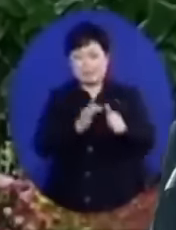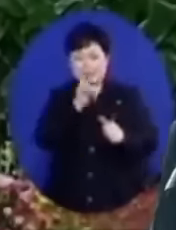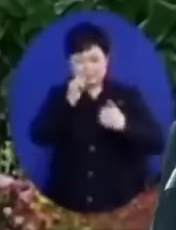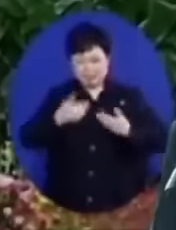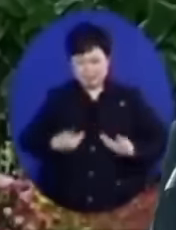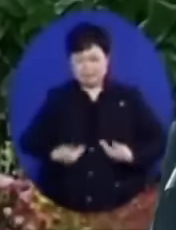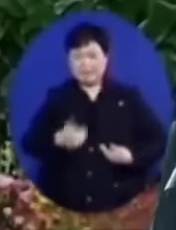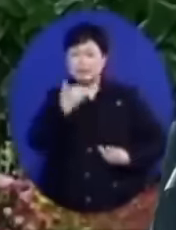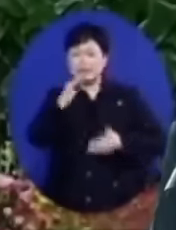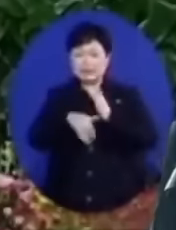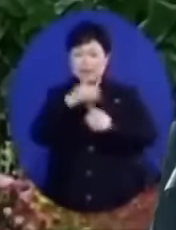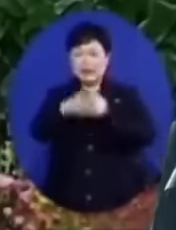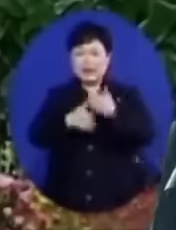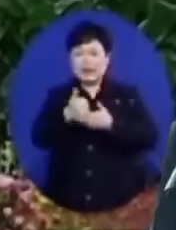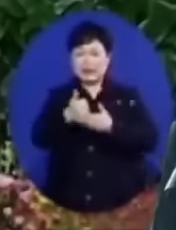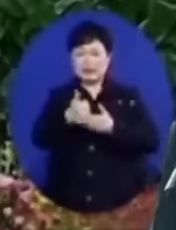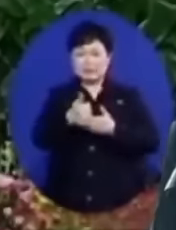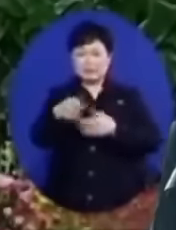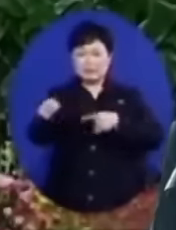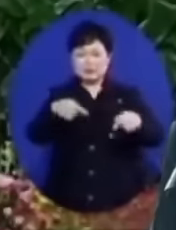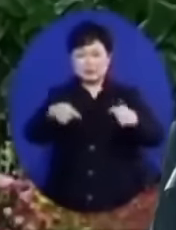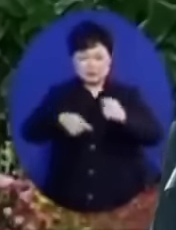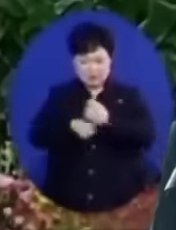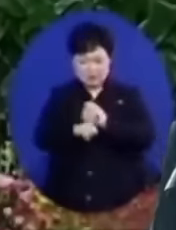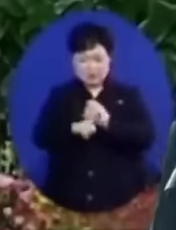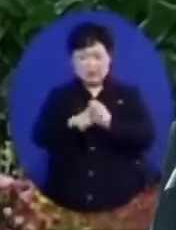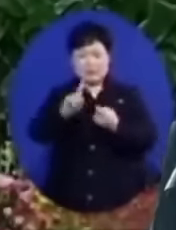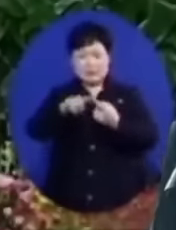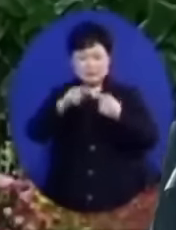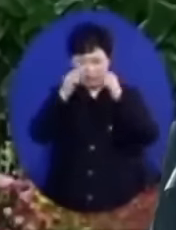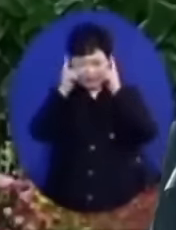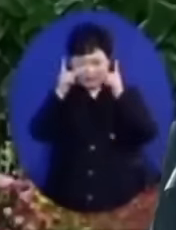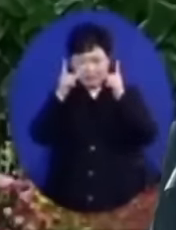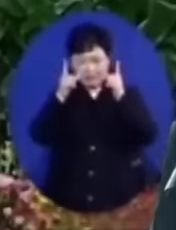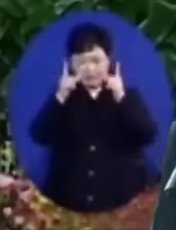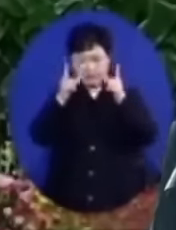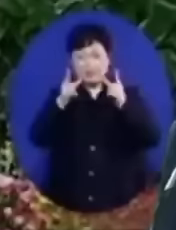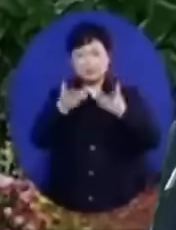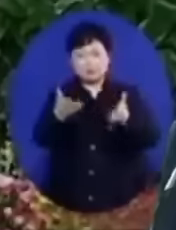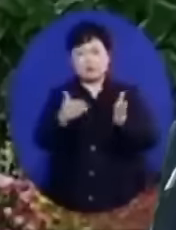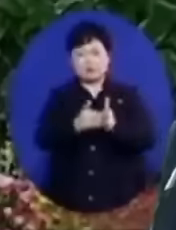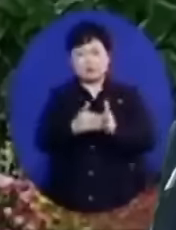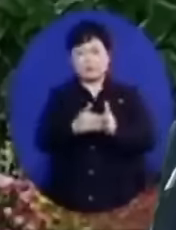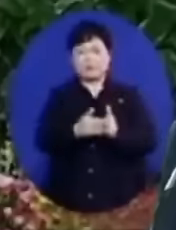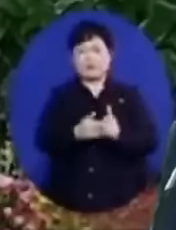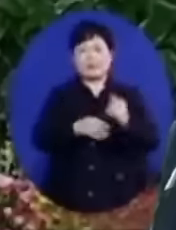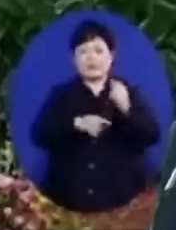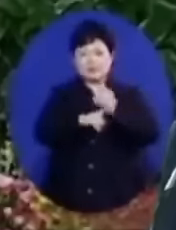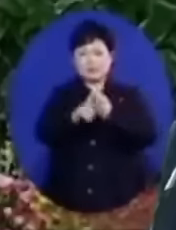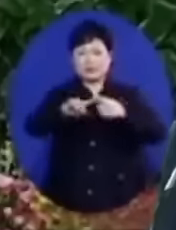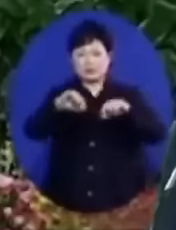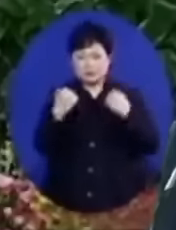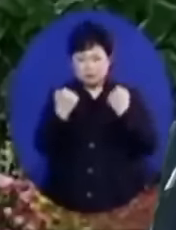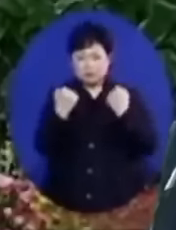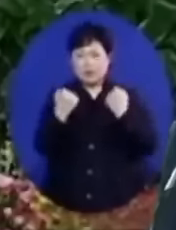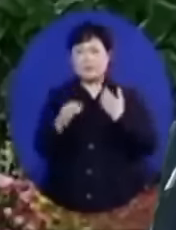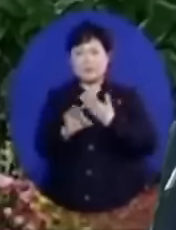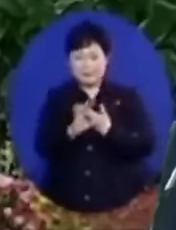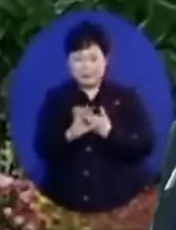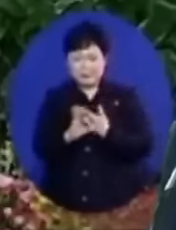기다릴 때 하나님께서는 절대 주권적인 뜻을 깨우쳐 주시는 것입니다. 그러면 우리가 그의 뜻을 순종하면 됩니다.